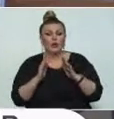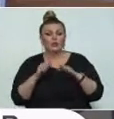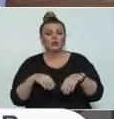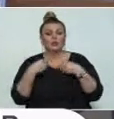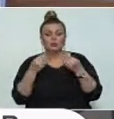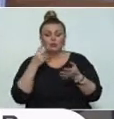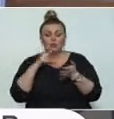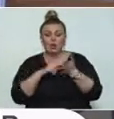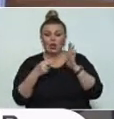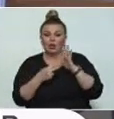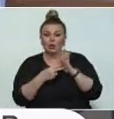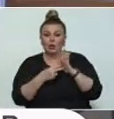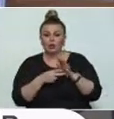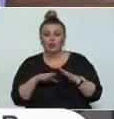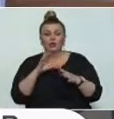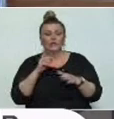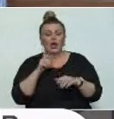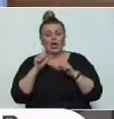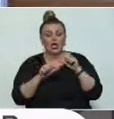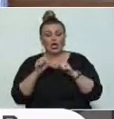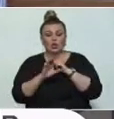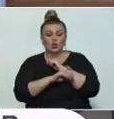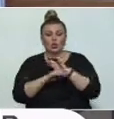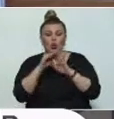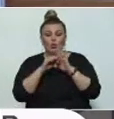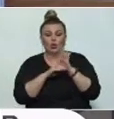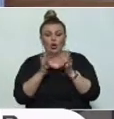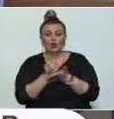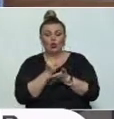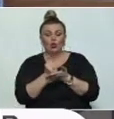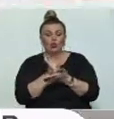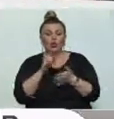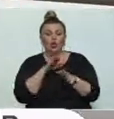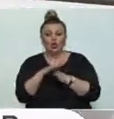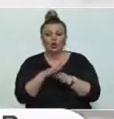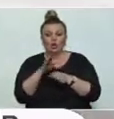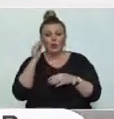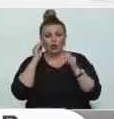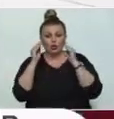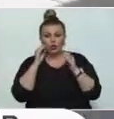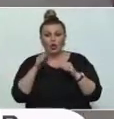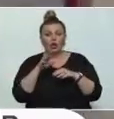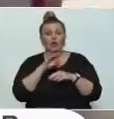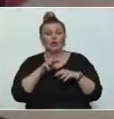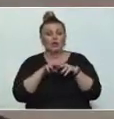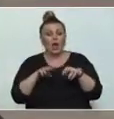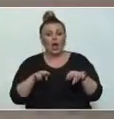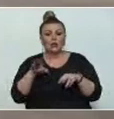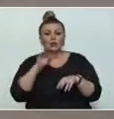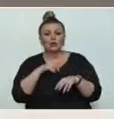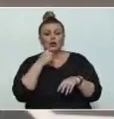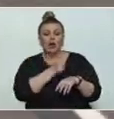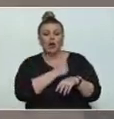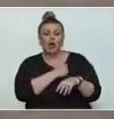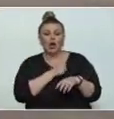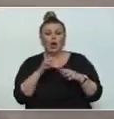təqdimatını biz planlaşdırırıq və ardınca da ilin sonuna qədər proqramı uğurla icra etməyi düşünürük. Nazir Qarabağ əhalilərinə göstərilən qayğı çərçivəsində ilin